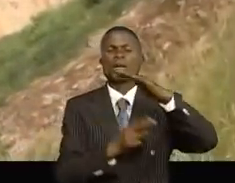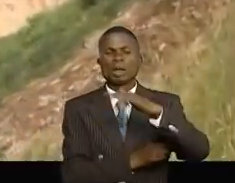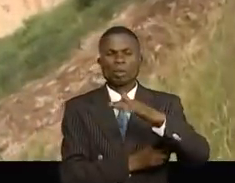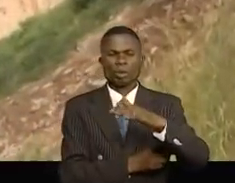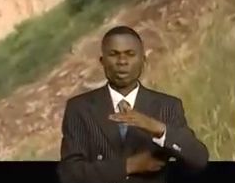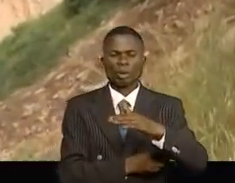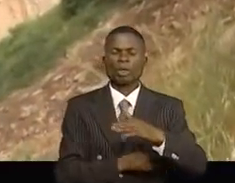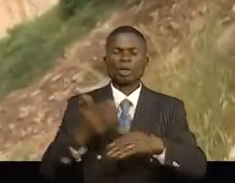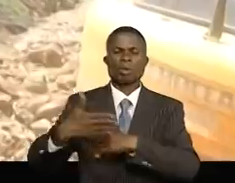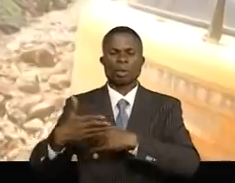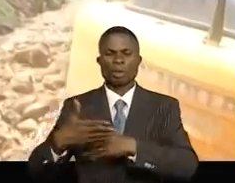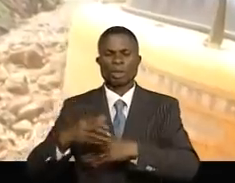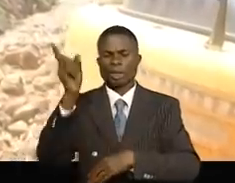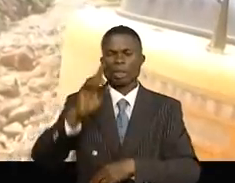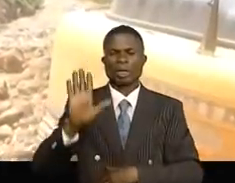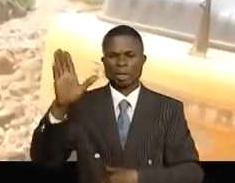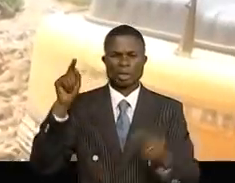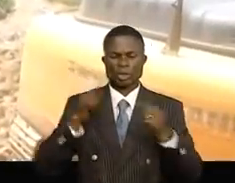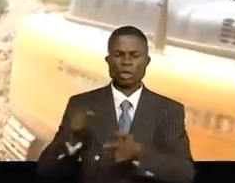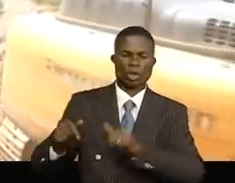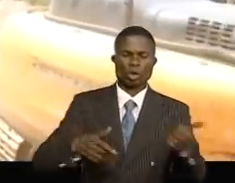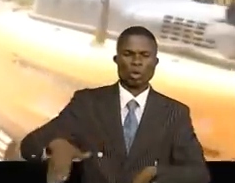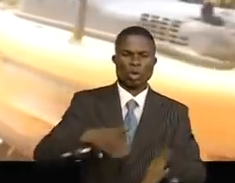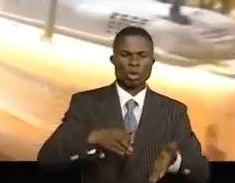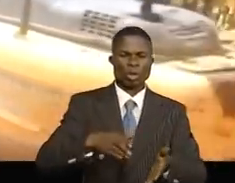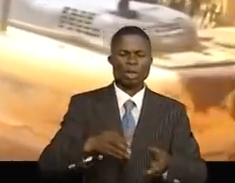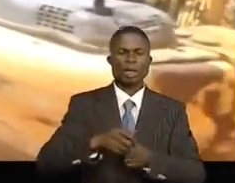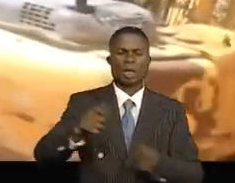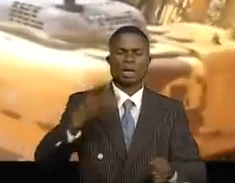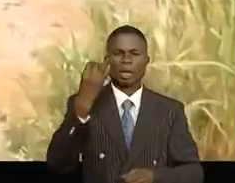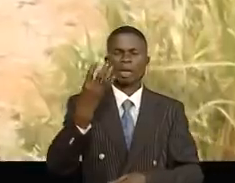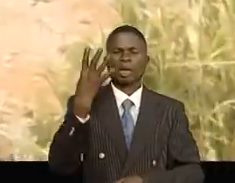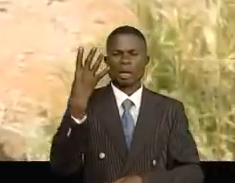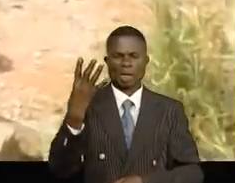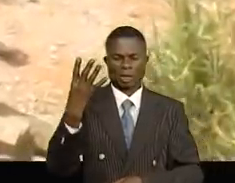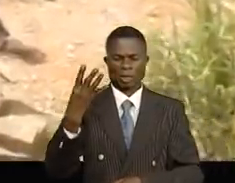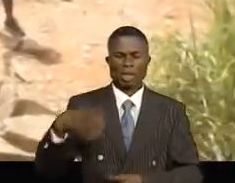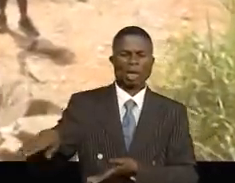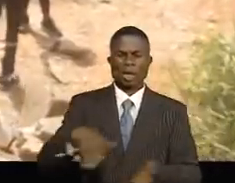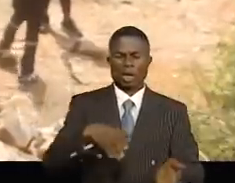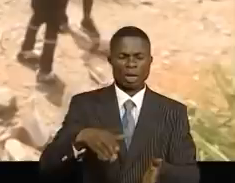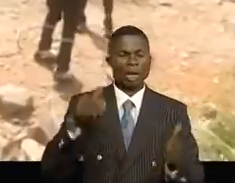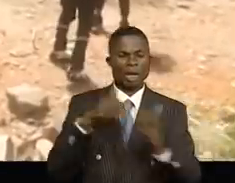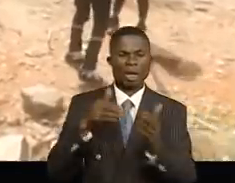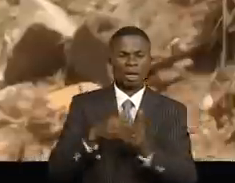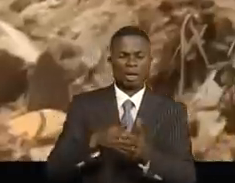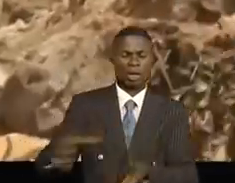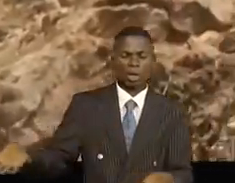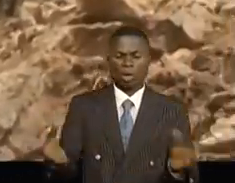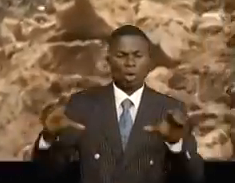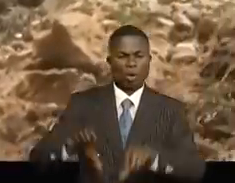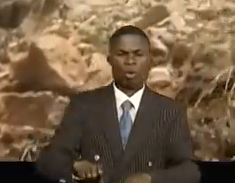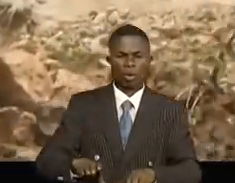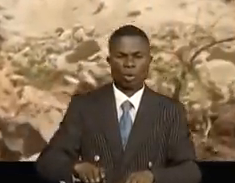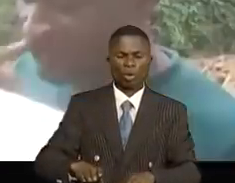au point kilométrique 35 et Chémoussimbi situés au point kilométrique 44. Les trossons routiers menacés par des têtes d'érosion